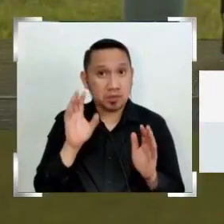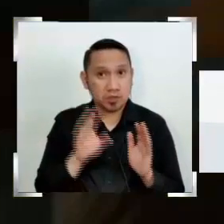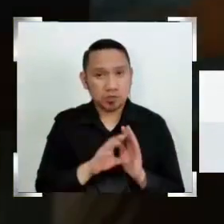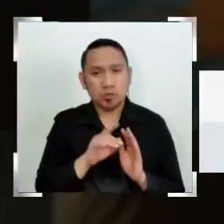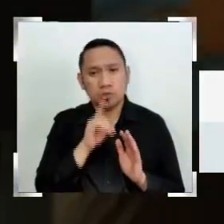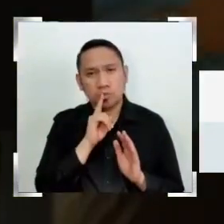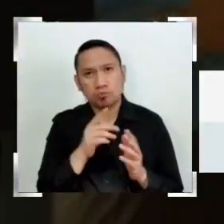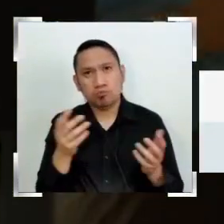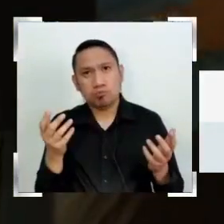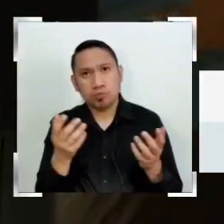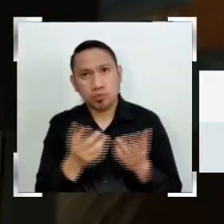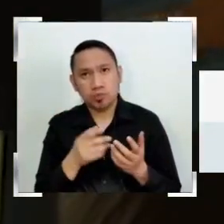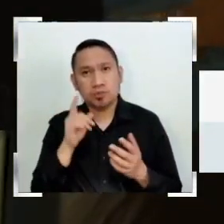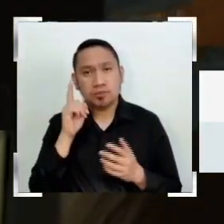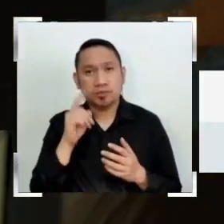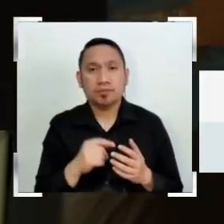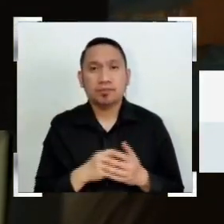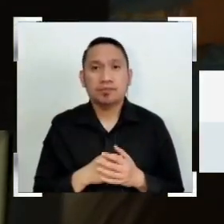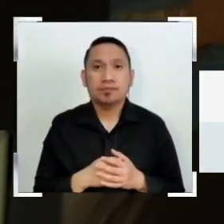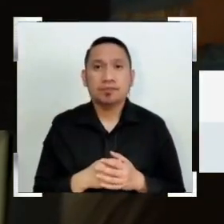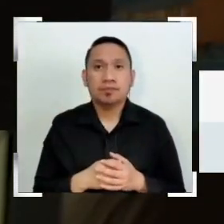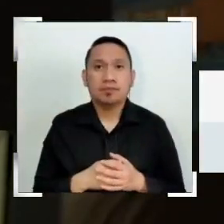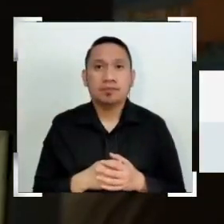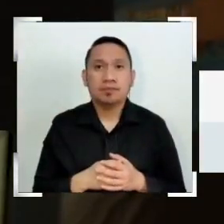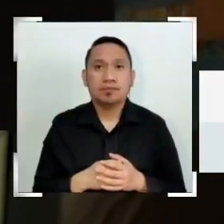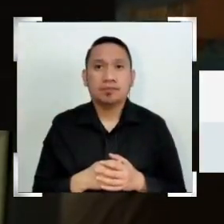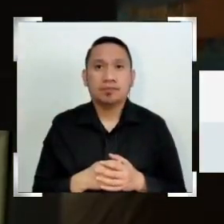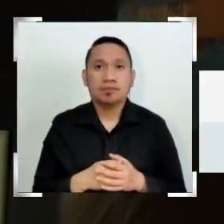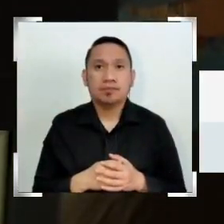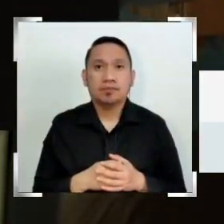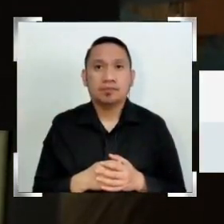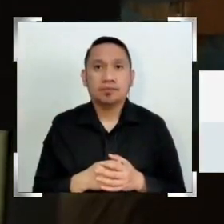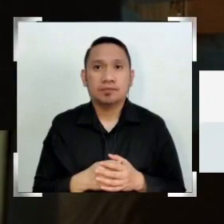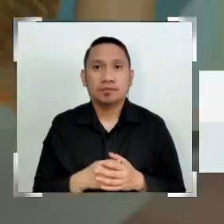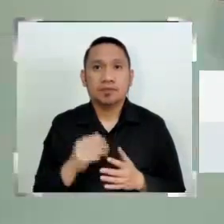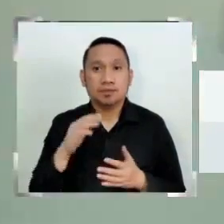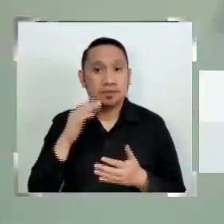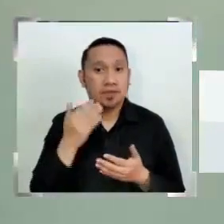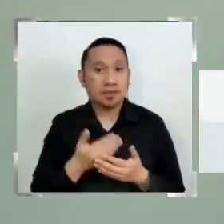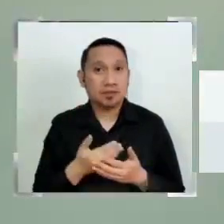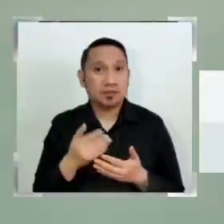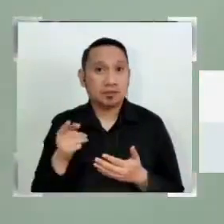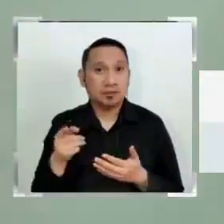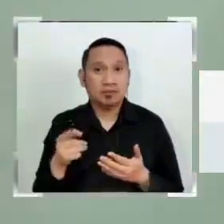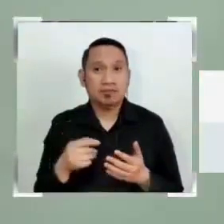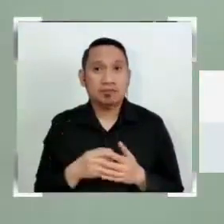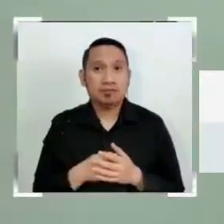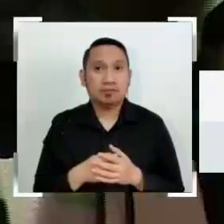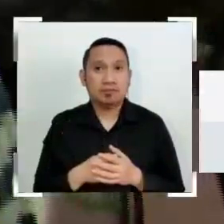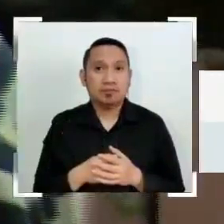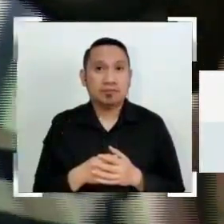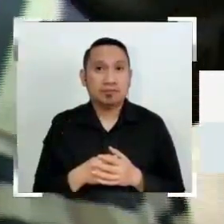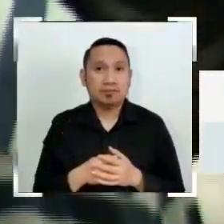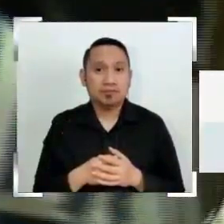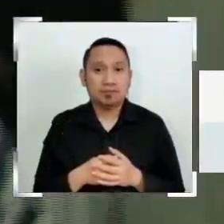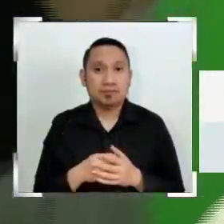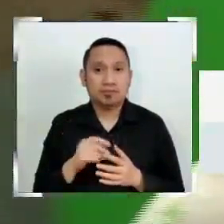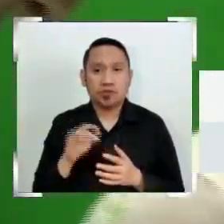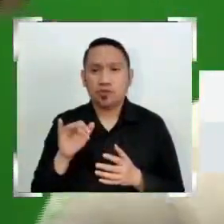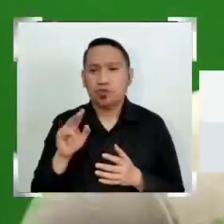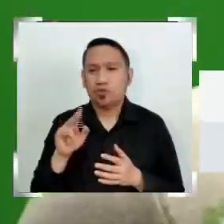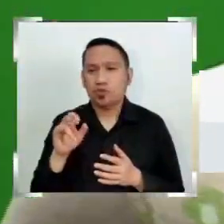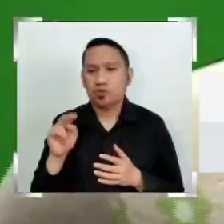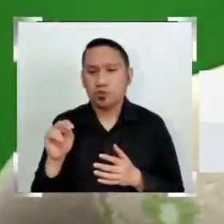mag-ina ng bidang si Alessandra De Rossi at gaganap bilang anak niya sa pelikula na si Sparkle Child star Yuwen